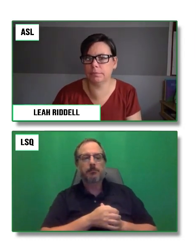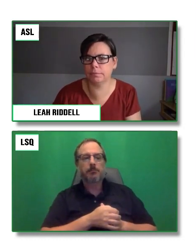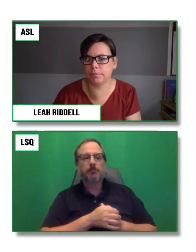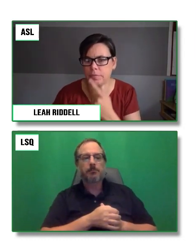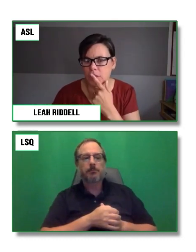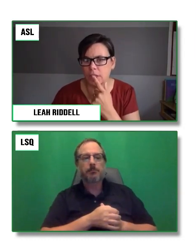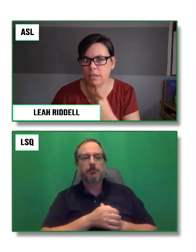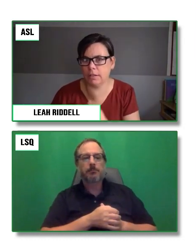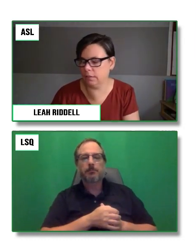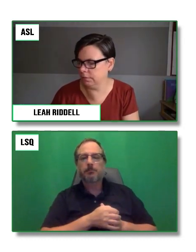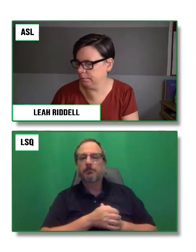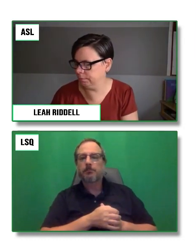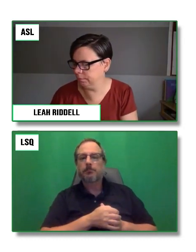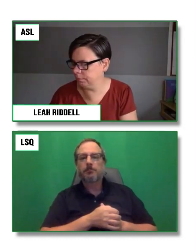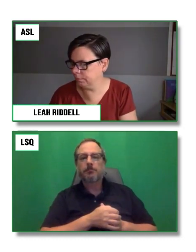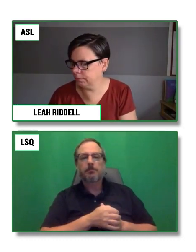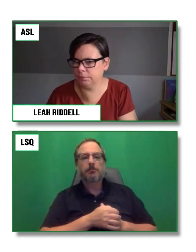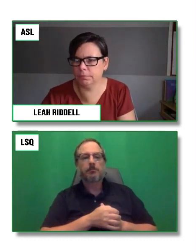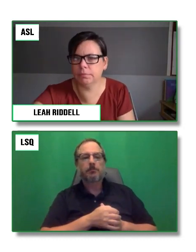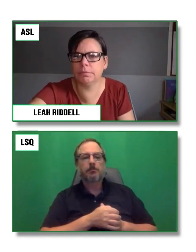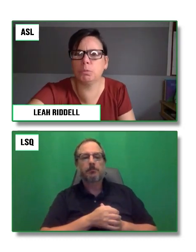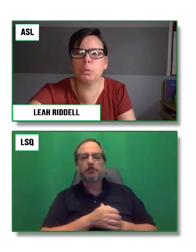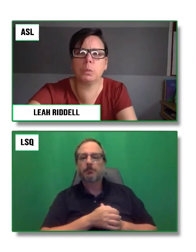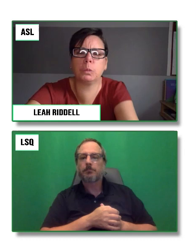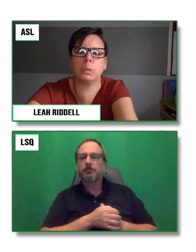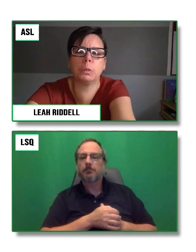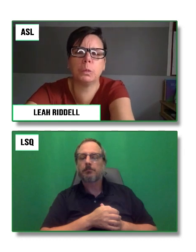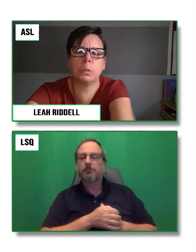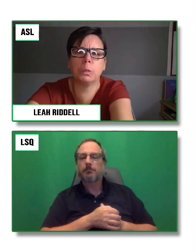vraiment essentiel. Diapo suivante.